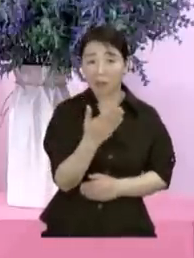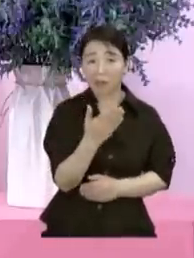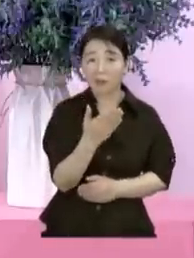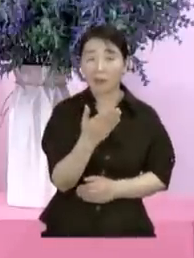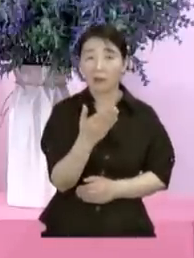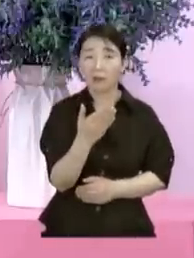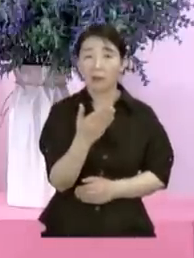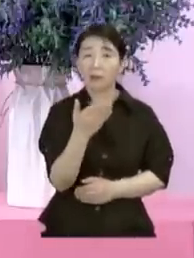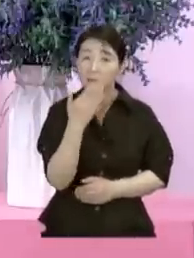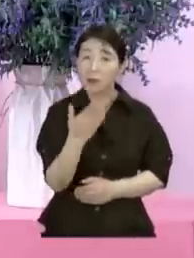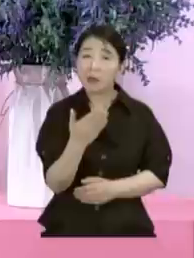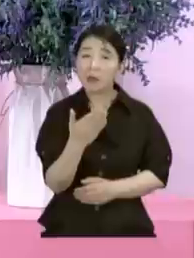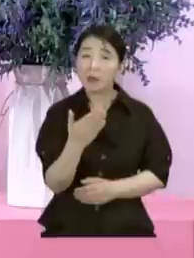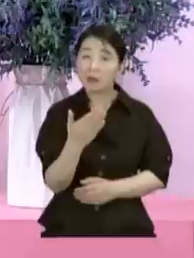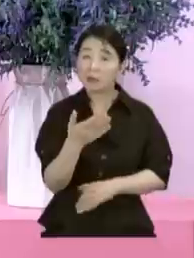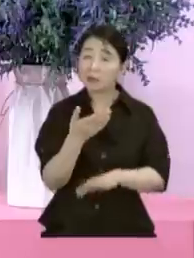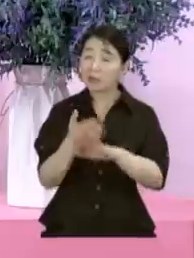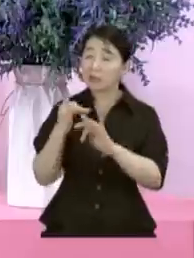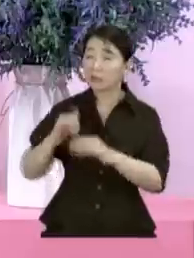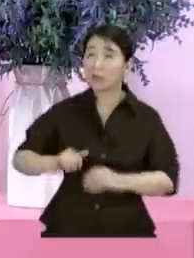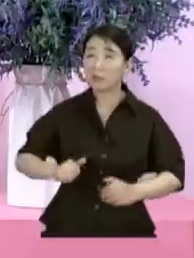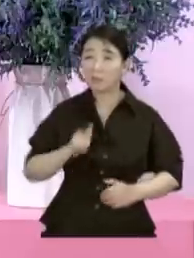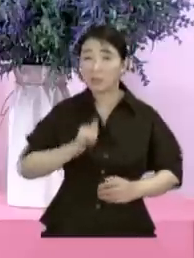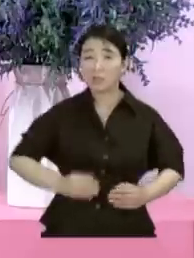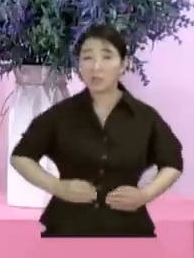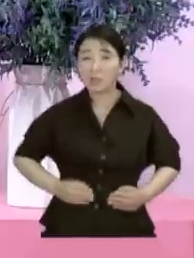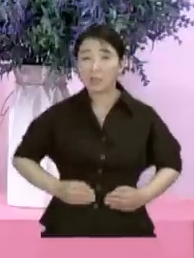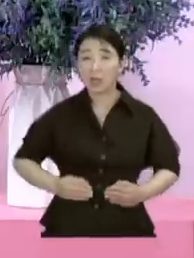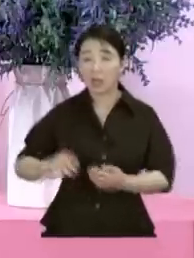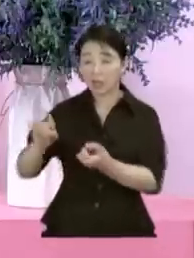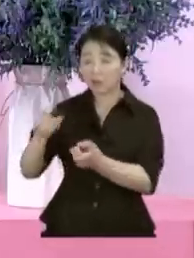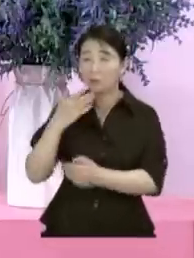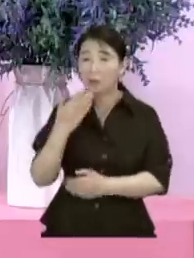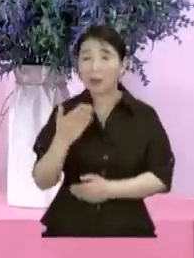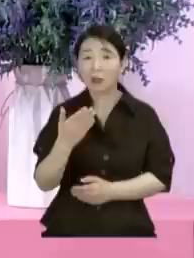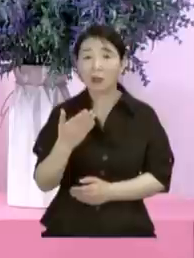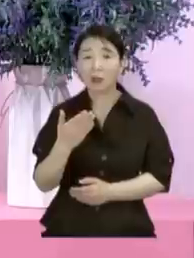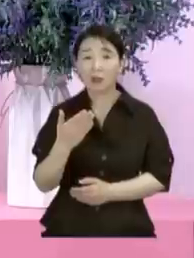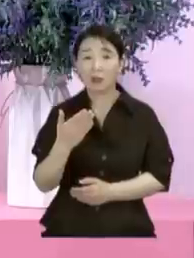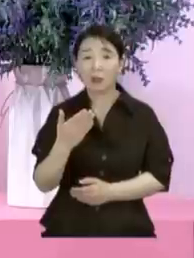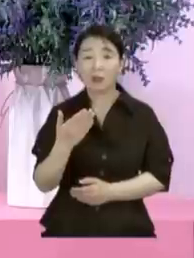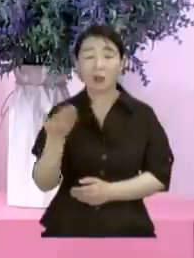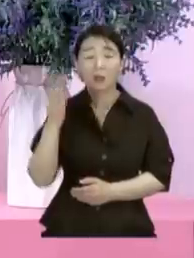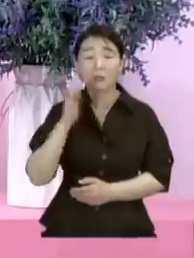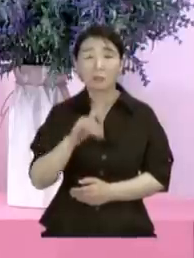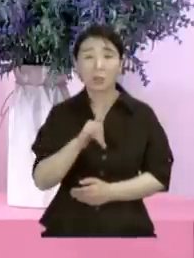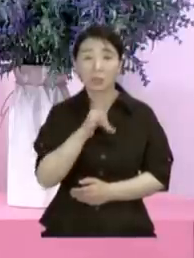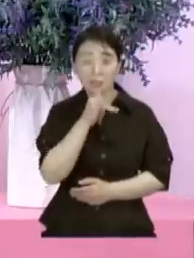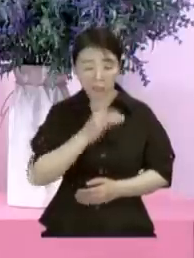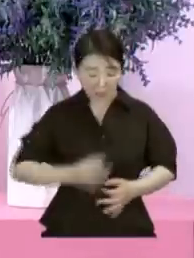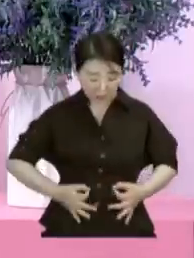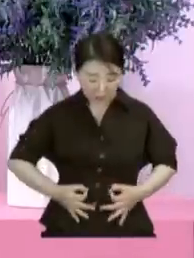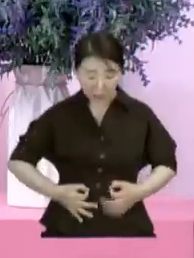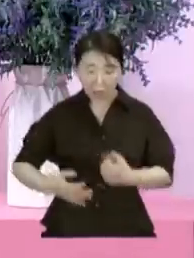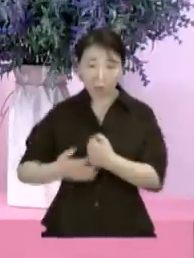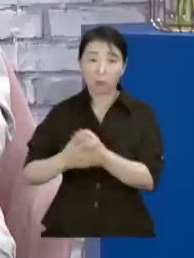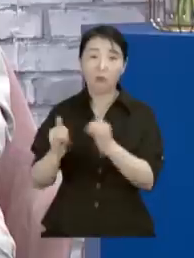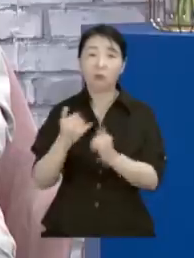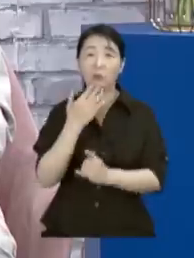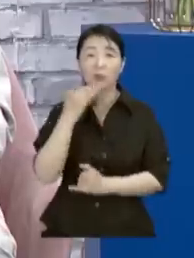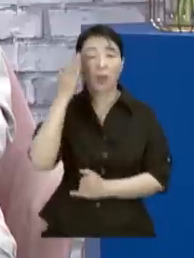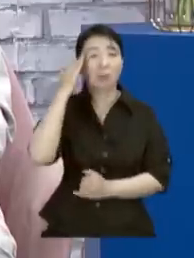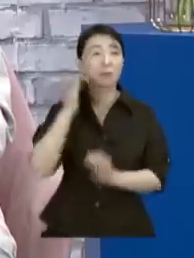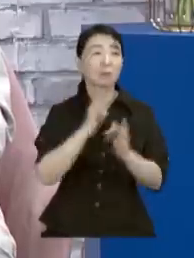예, 가능이 나왔어. 근데 신장이 있어야지. 그런데 예, 맞아요. 공유자가 있어. 근데 신장 공유자가 없는 거예요. 네. 우리 한국 사람은 뭐 친척이다,